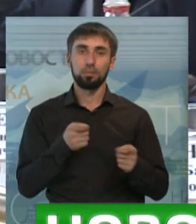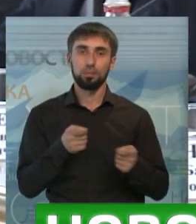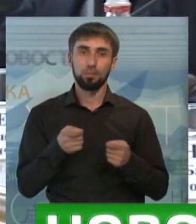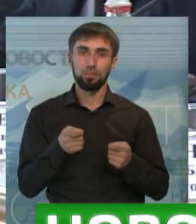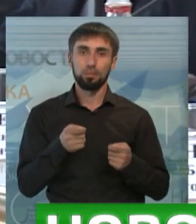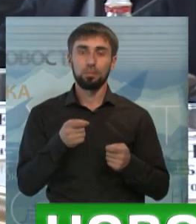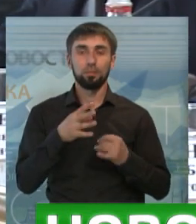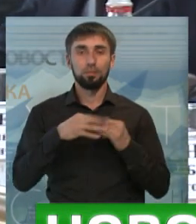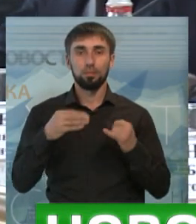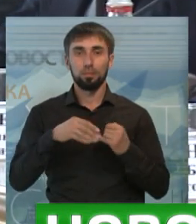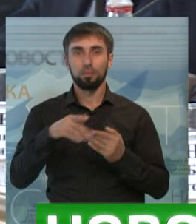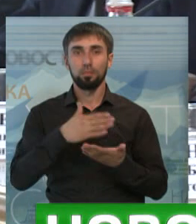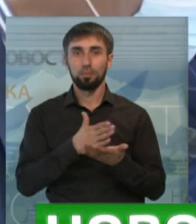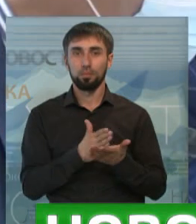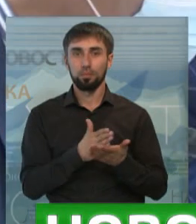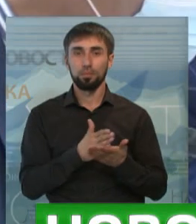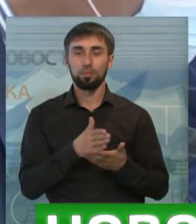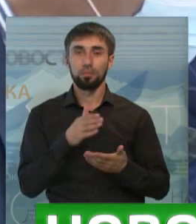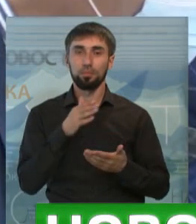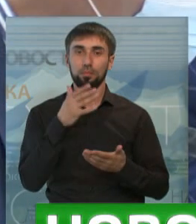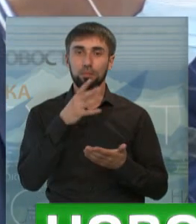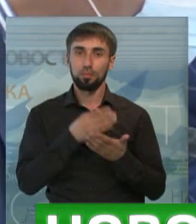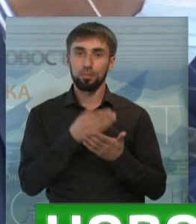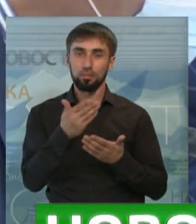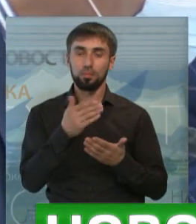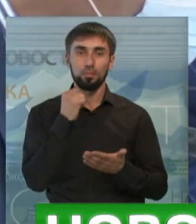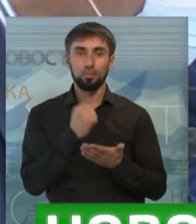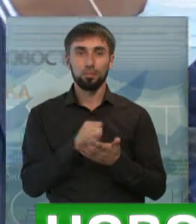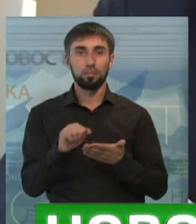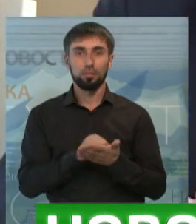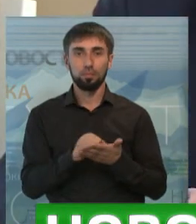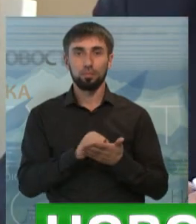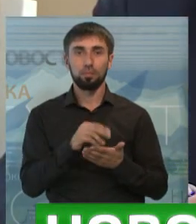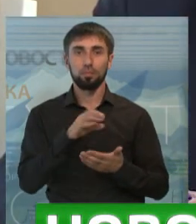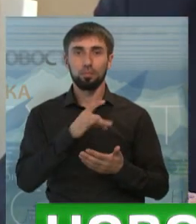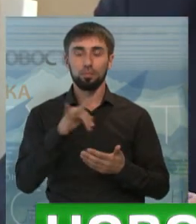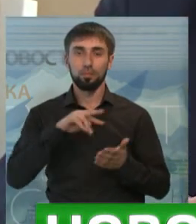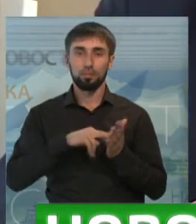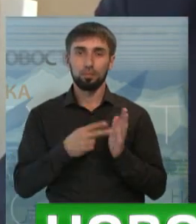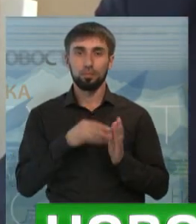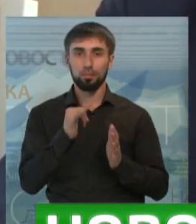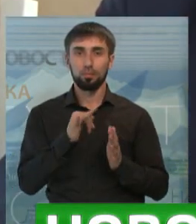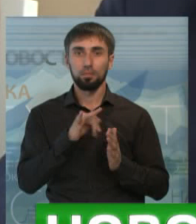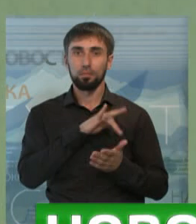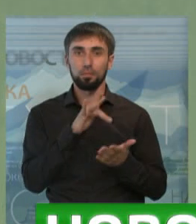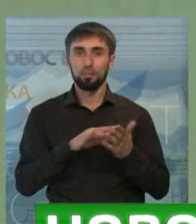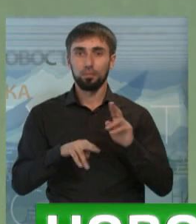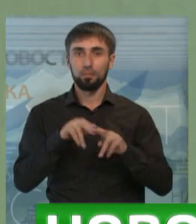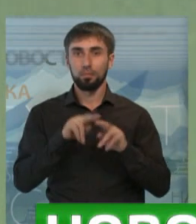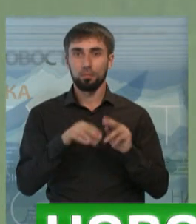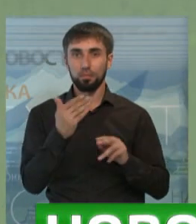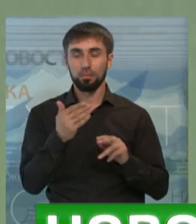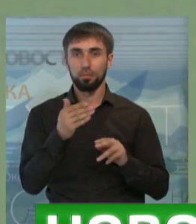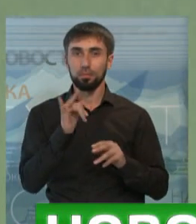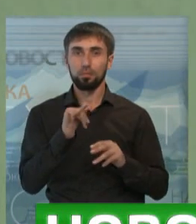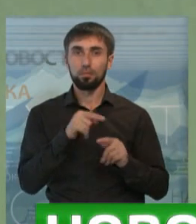застройку земельным участком в части их соответствие утвержденным документам территориального планирования и градостроительного зонирования за